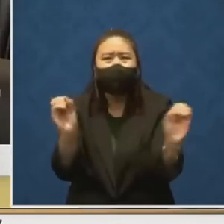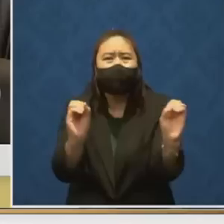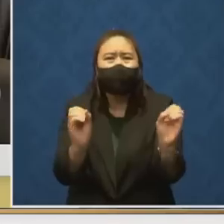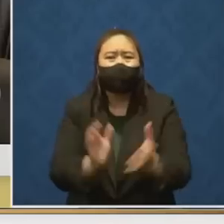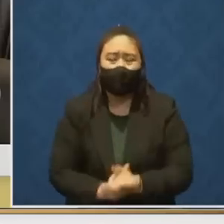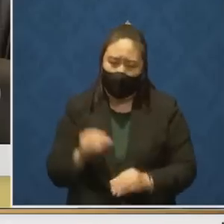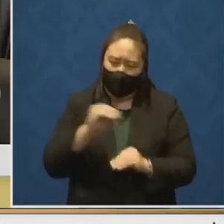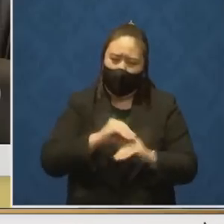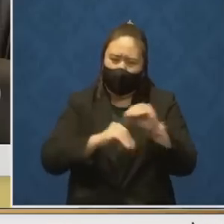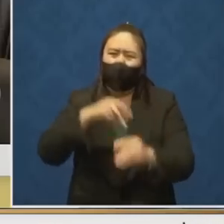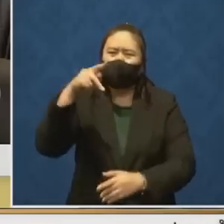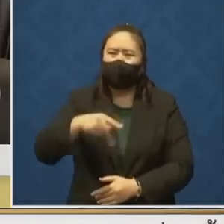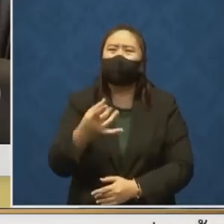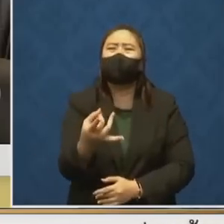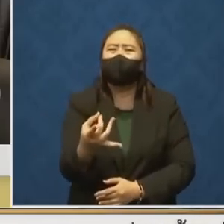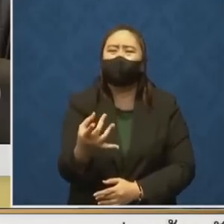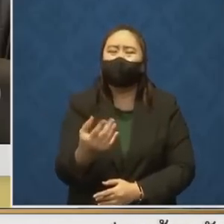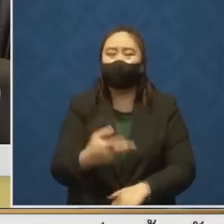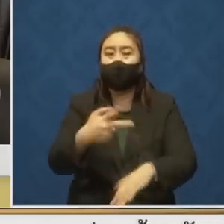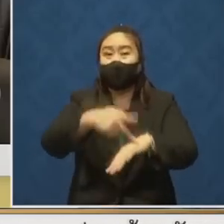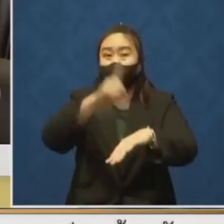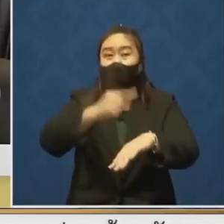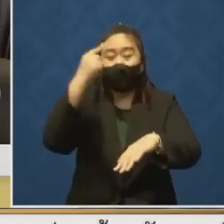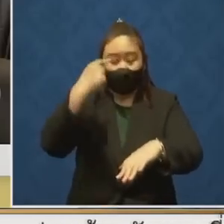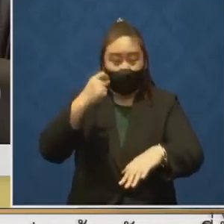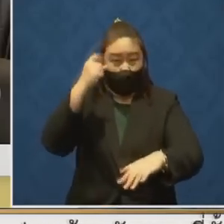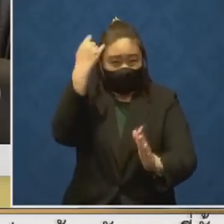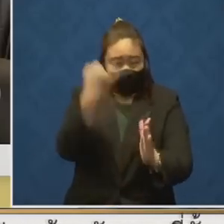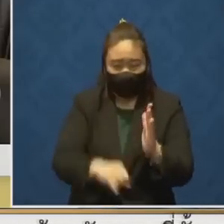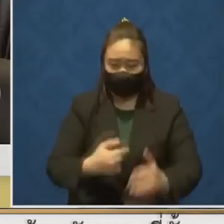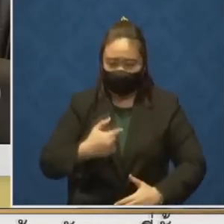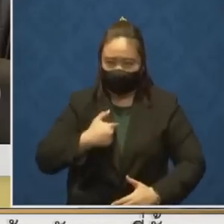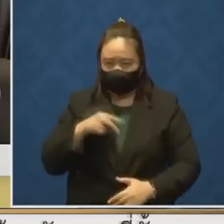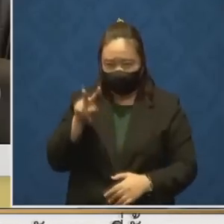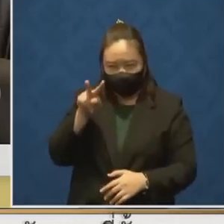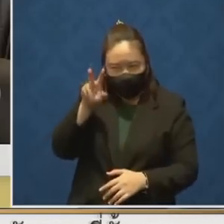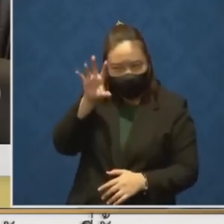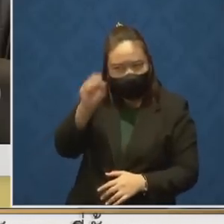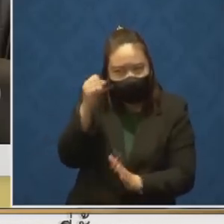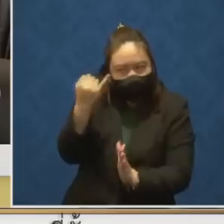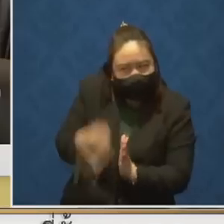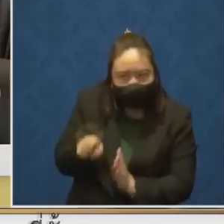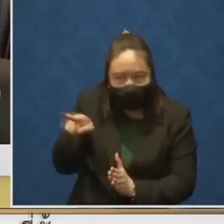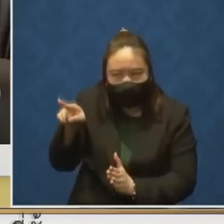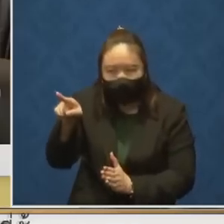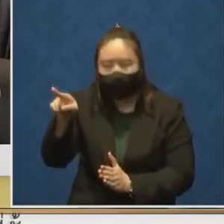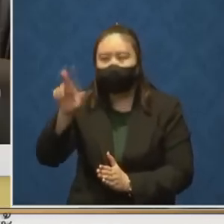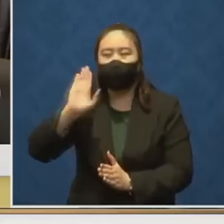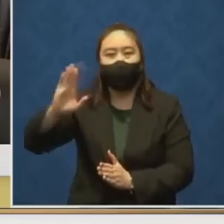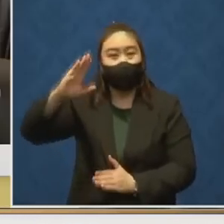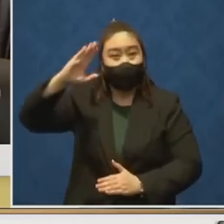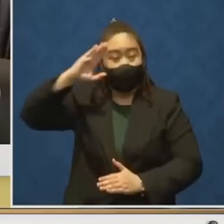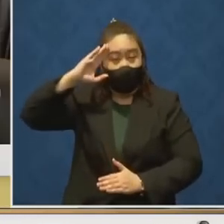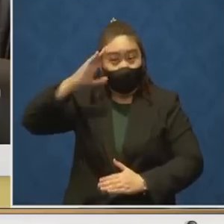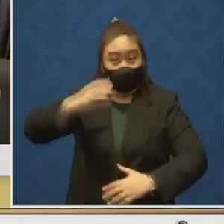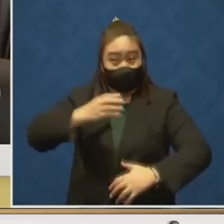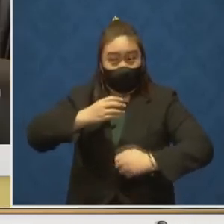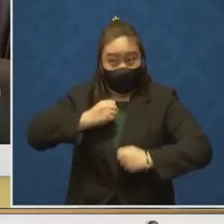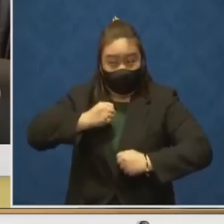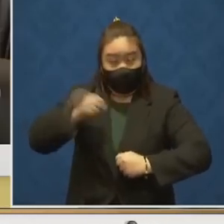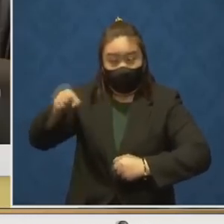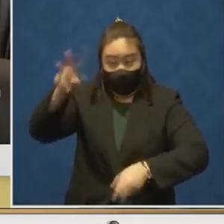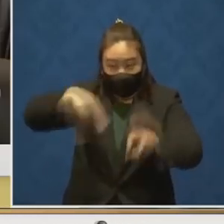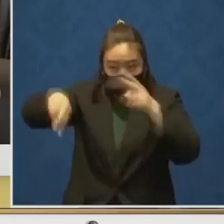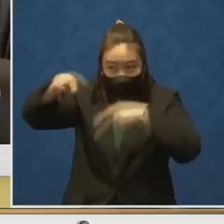พึเข้าใจผิตวใจจะจผิดหาเรื่องจบผิดคองธัพฮายไ้กมาครับบจากคนเีกประยตจัโอชา